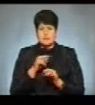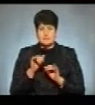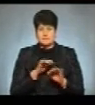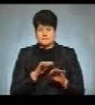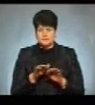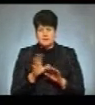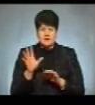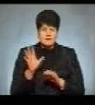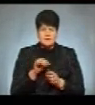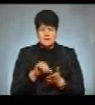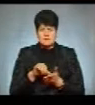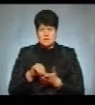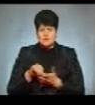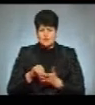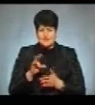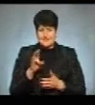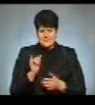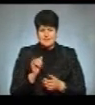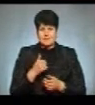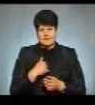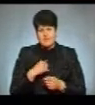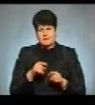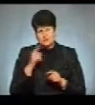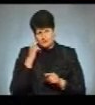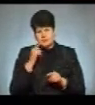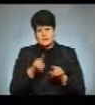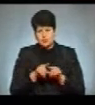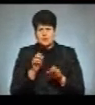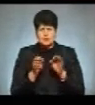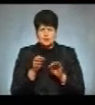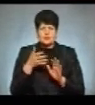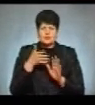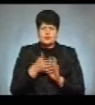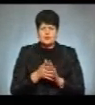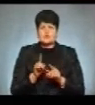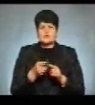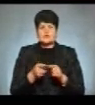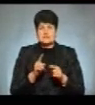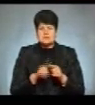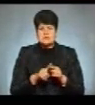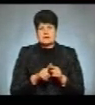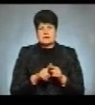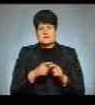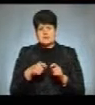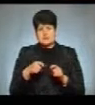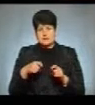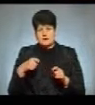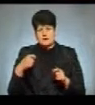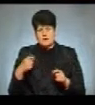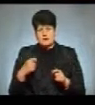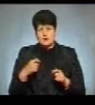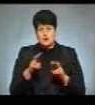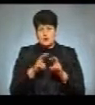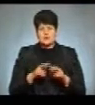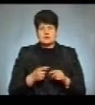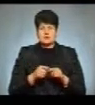провадження. Всі присутні, і я думаю також, що і суд розуміють, що це зловживання правами, затягування розгляду